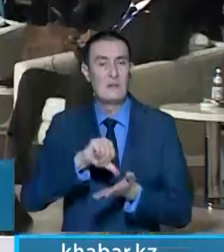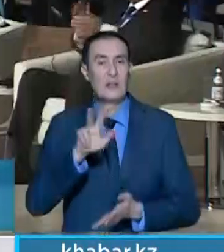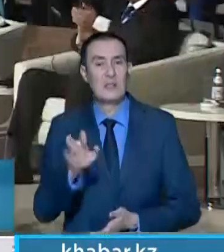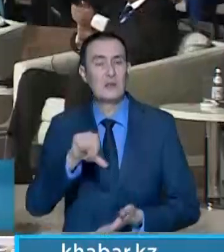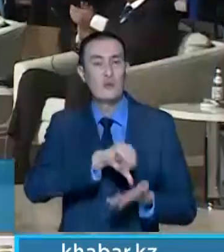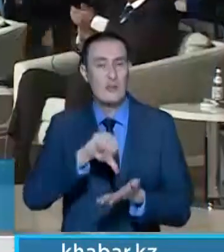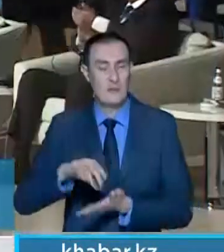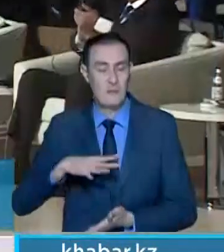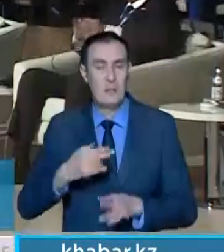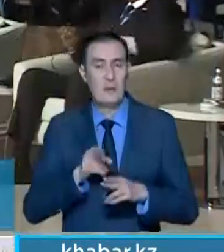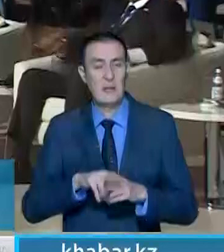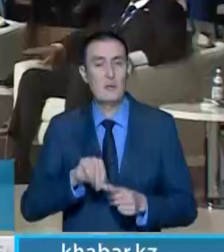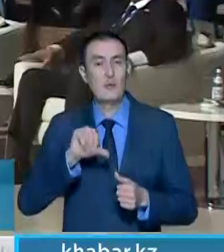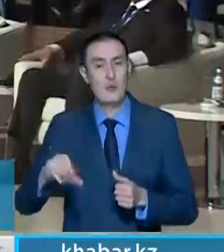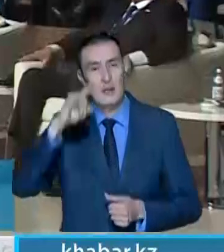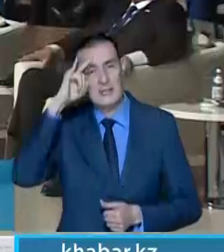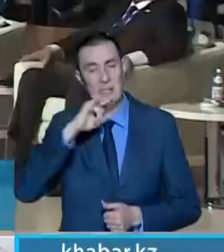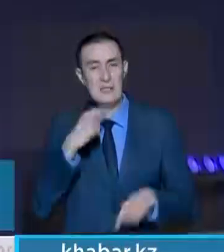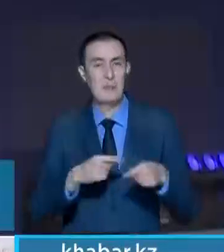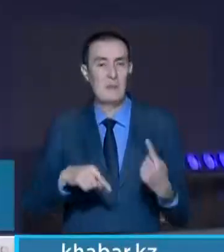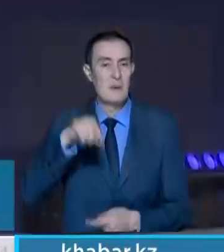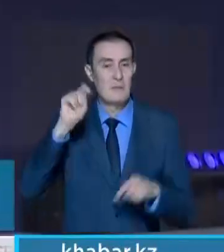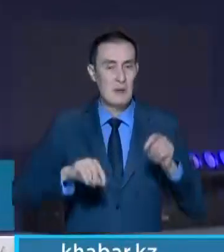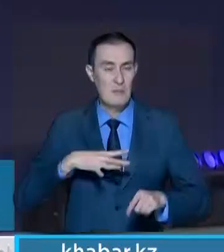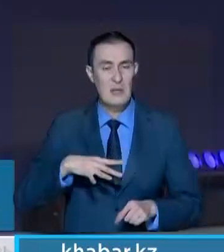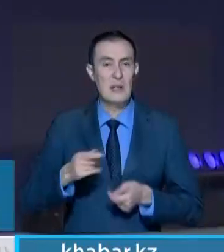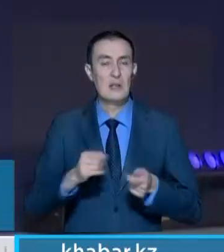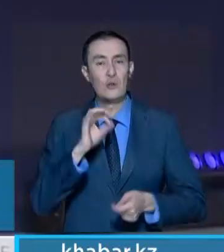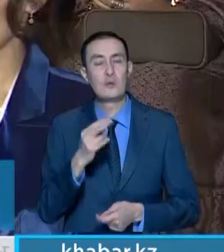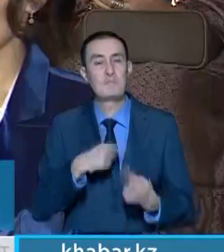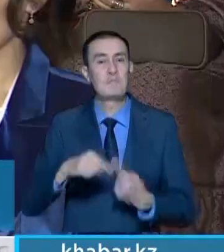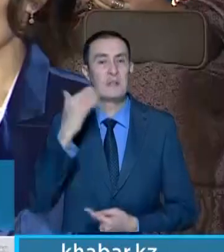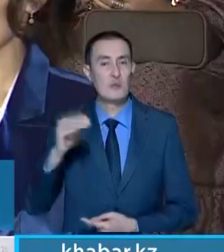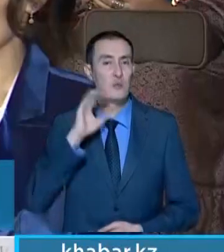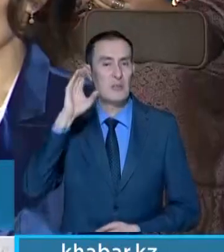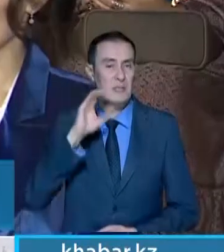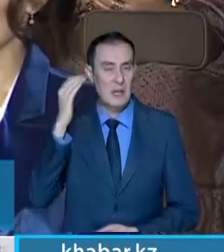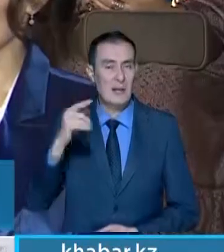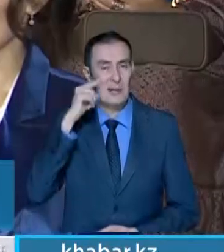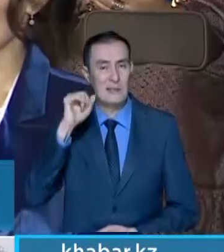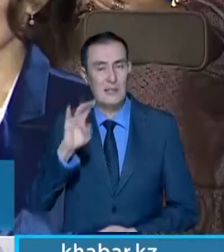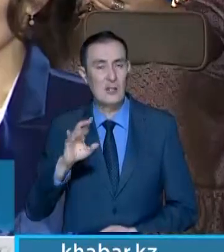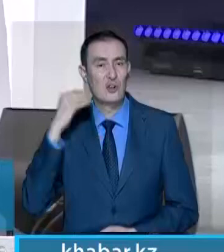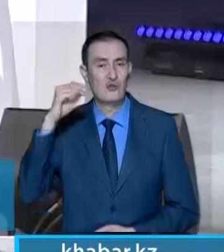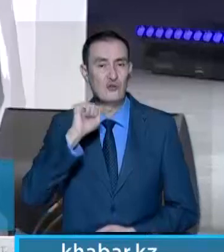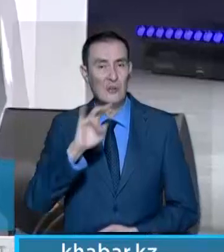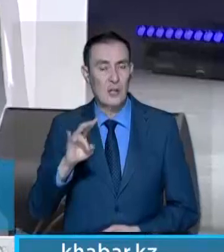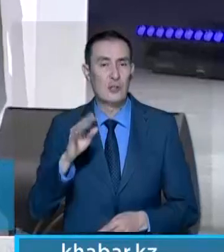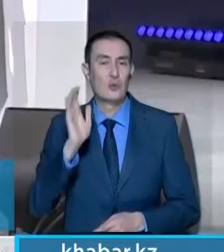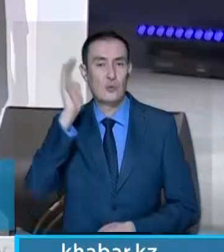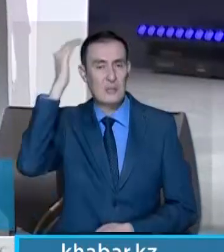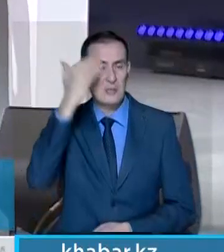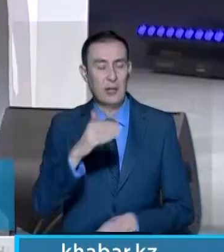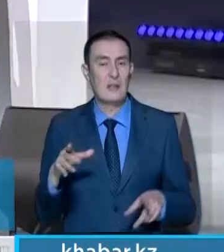300 участников. При этом помимо отечественных предпринимателей сюда приехали лидеры социального бизнеса из Узбекистана, Кыргызстана, Таджикистана и